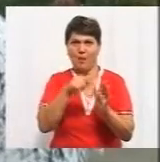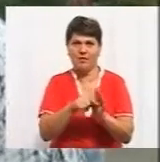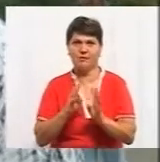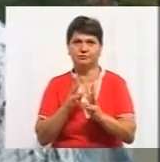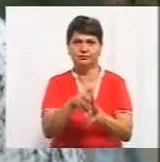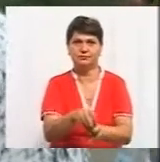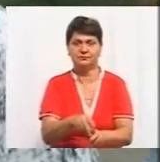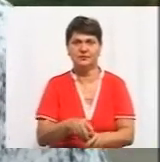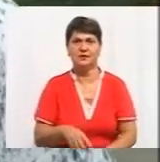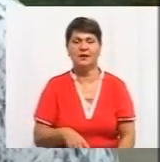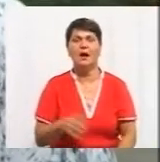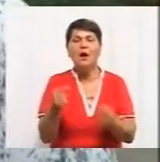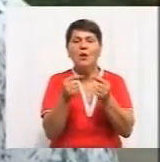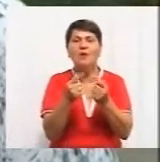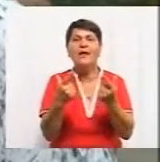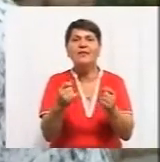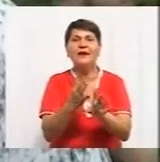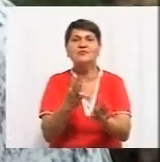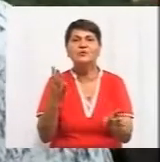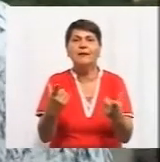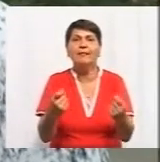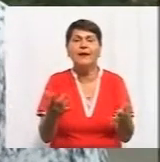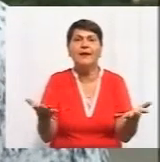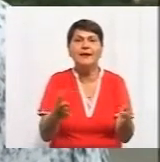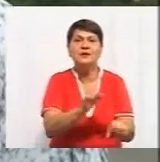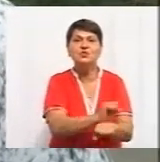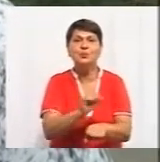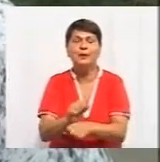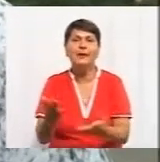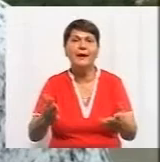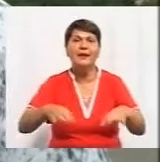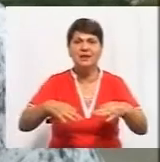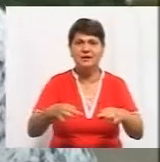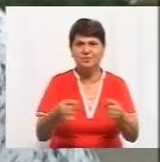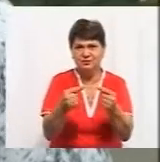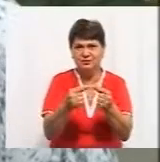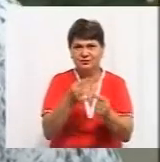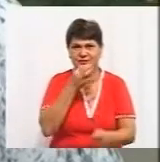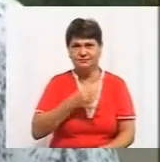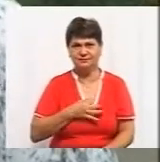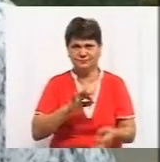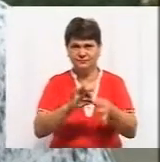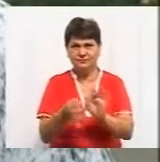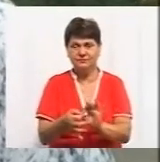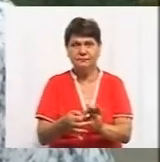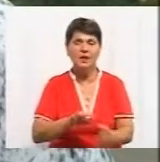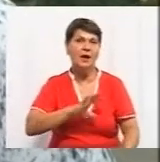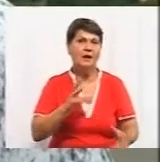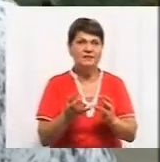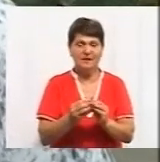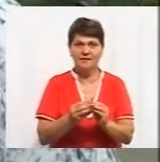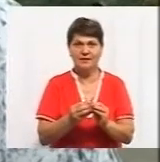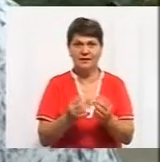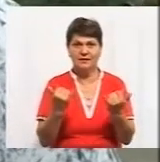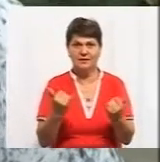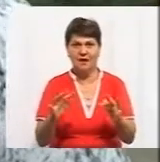на транспорт. Конкретизуйте, де великі черги, де, на яких зупинках, на який транспорт, який вид транспорту? Взагалі, от на даний